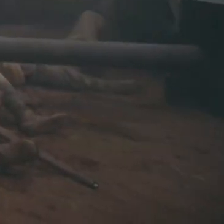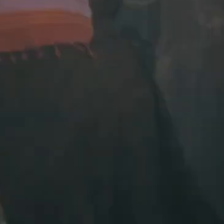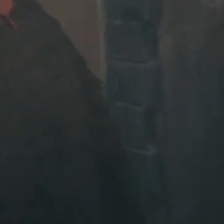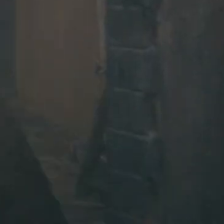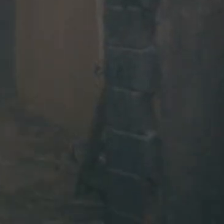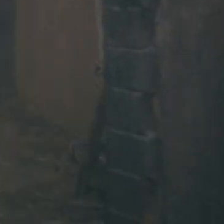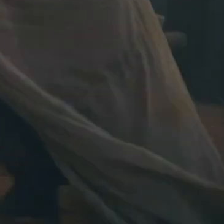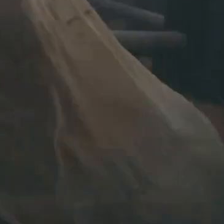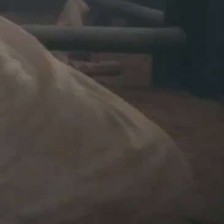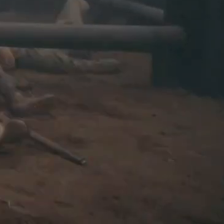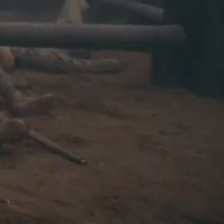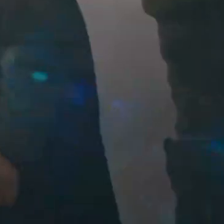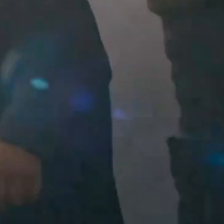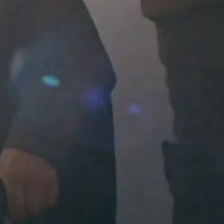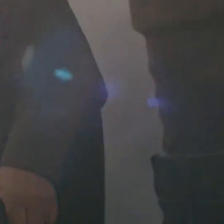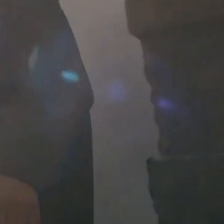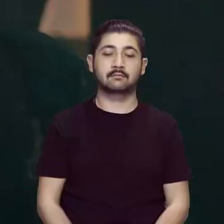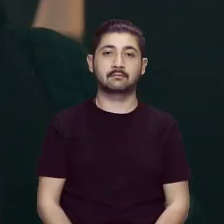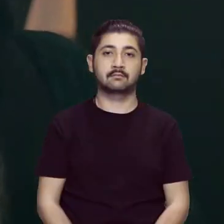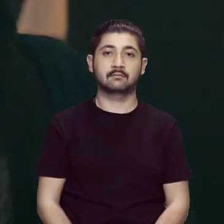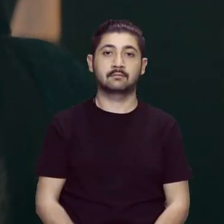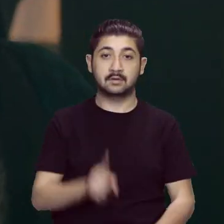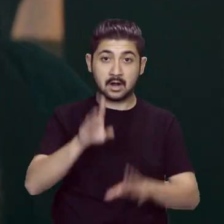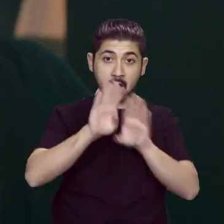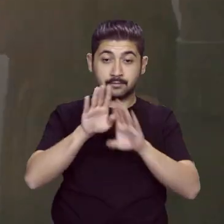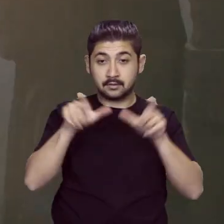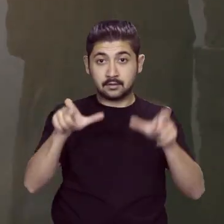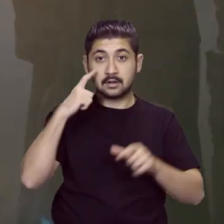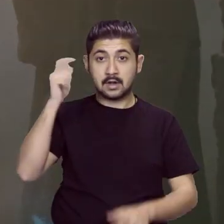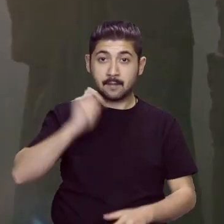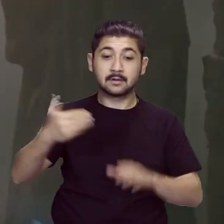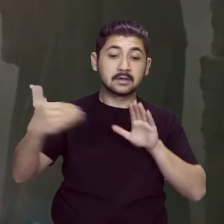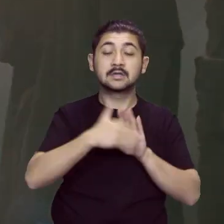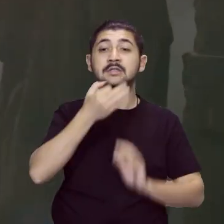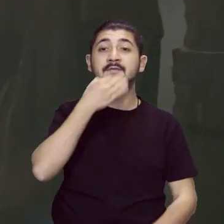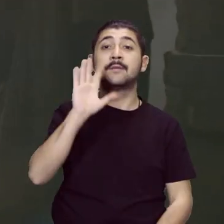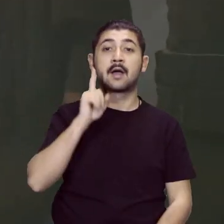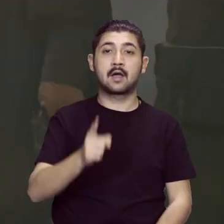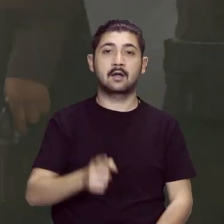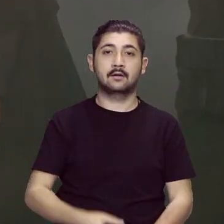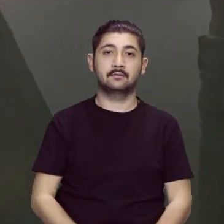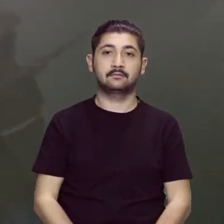askerleri birer birer indirdiler. Siz kapıya mevzilenin. Kimsenin girmesine izin vermeyin.